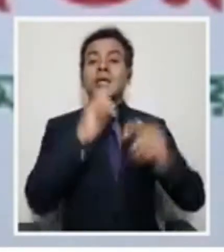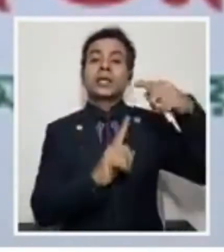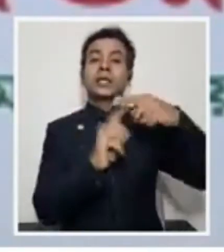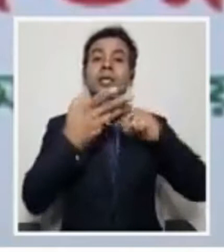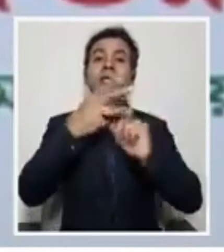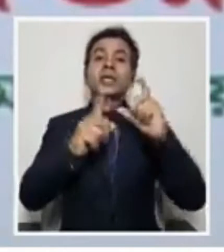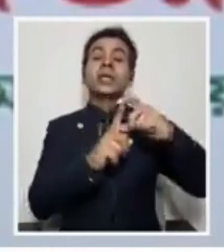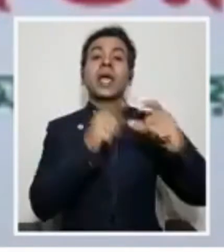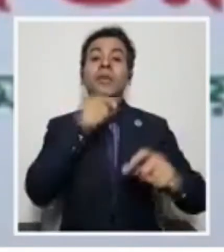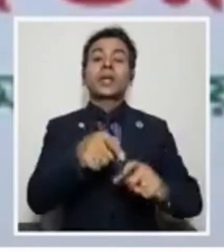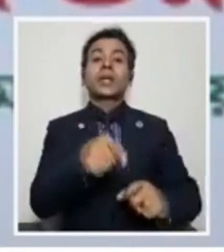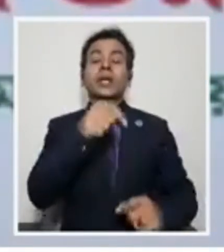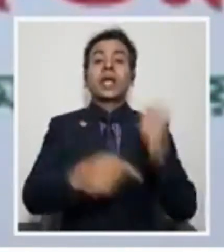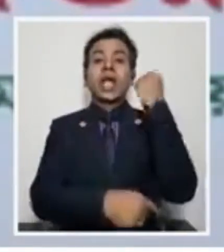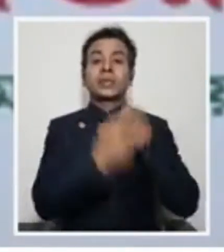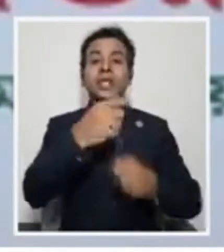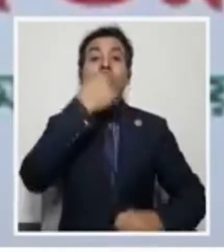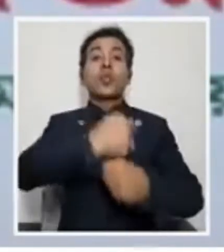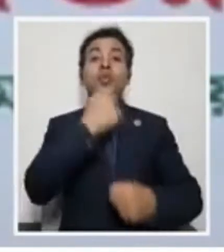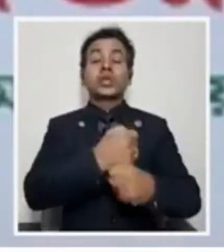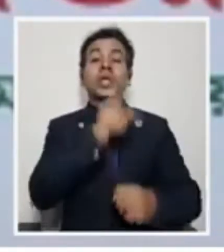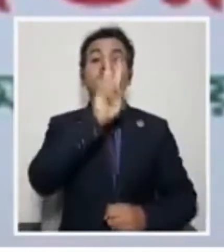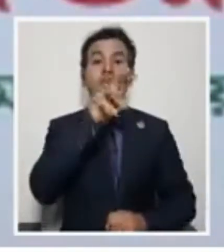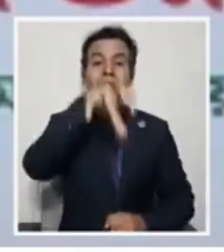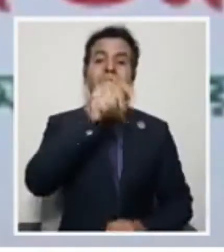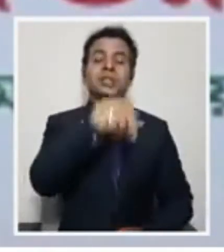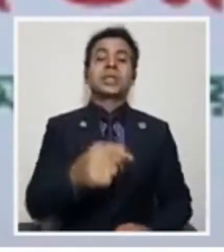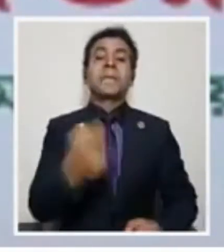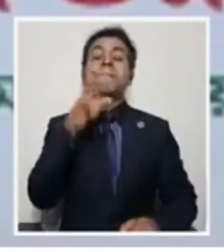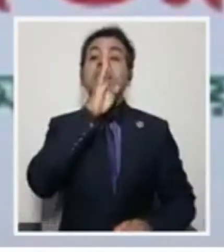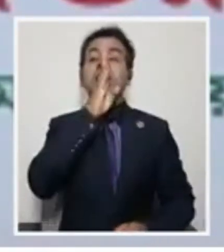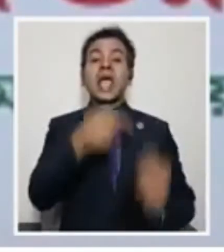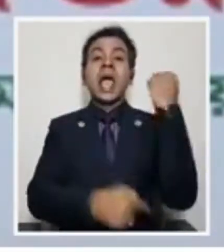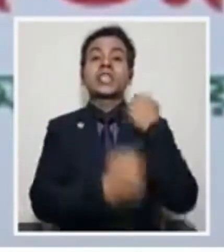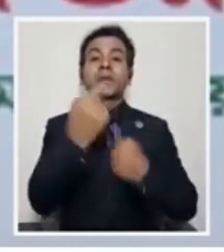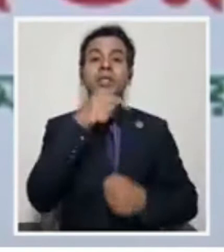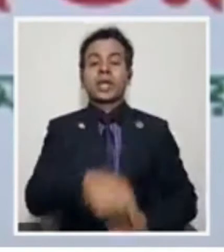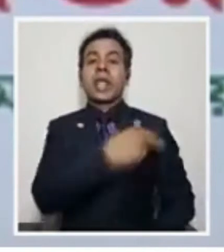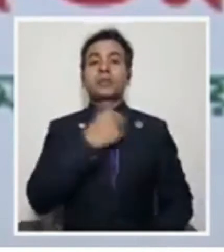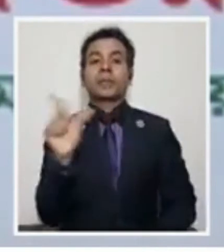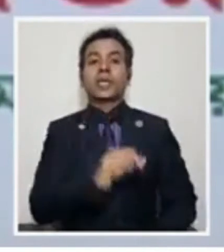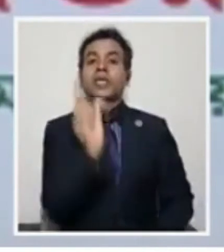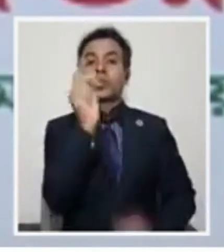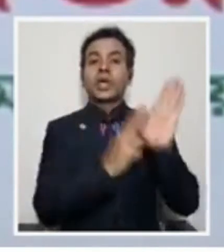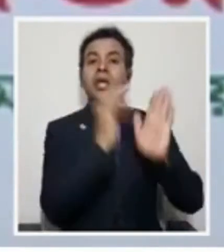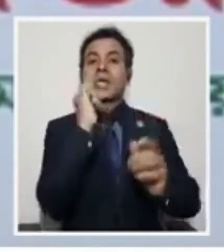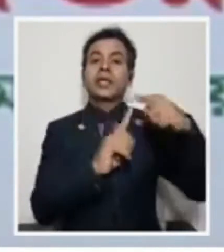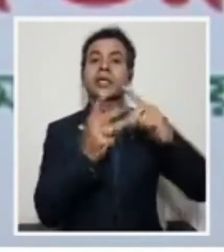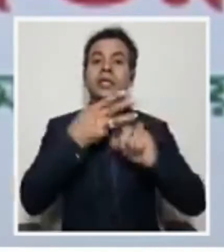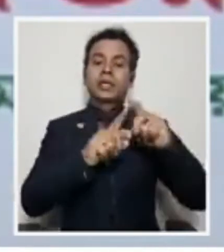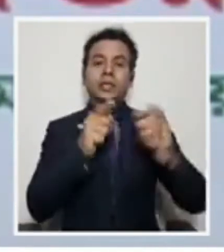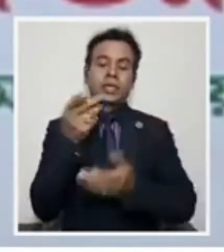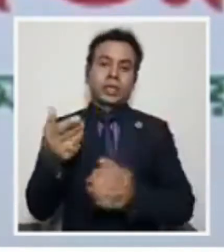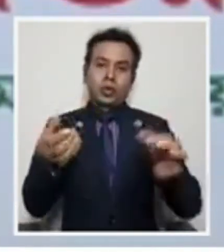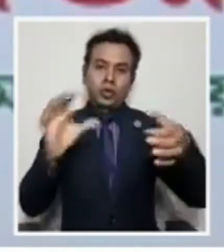তারা আমাদের সাথে সামিল হয়েছেন। এই 10,207 পরীক্ষার মধ্যে শনাক্ত হয়েছে